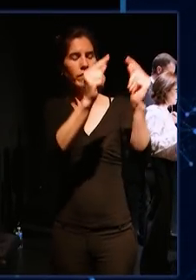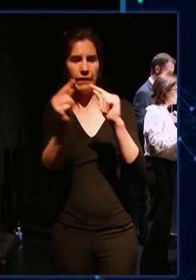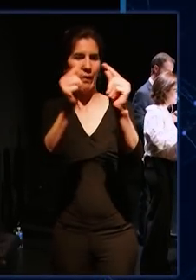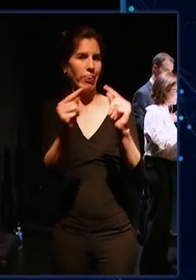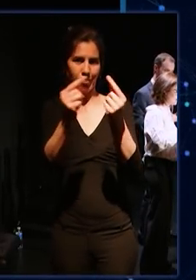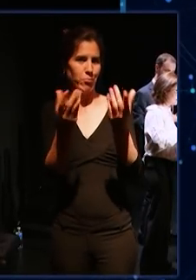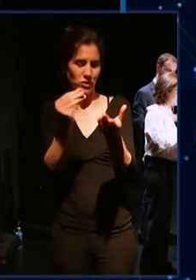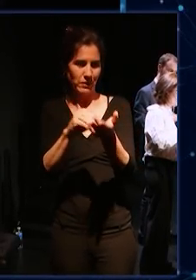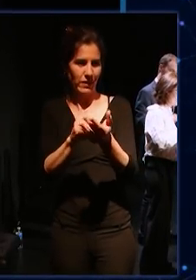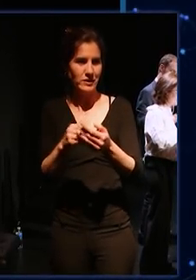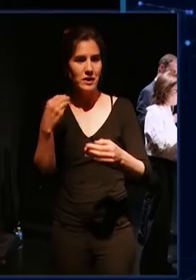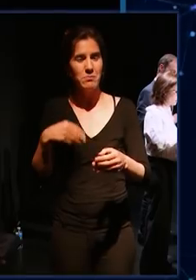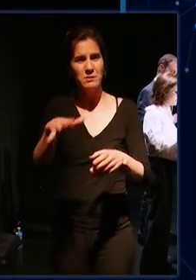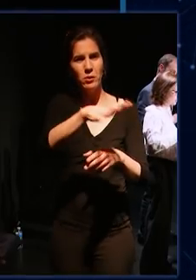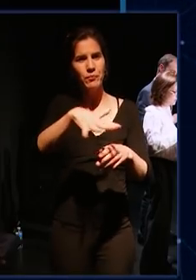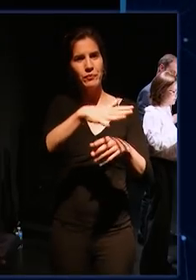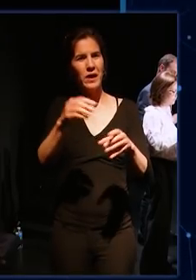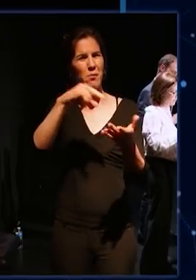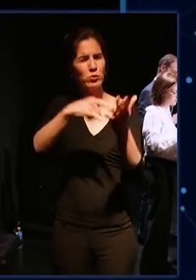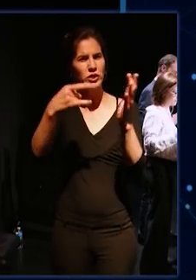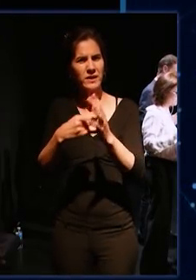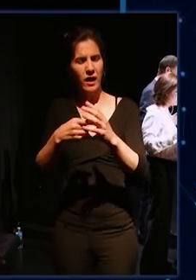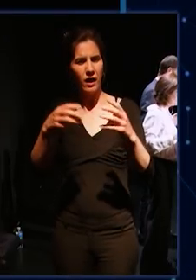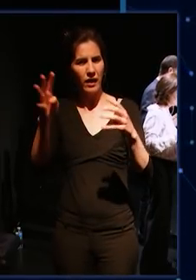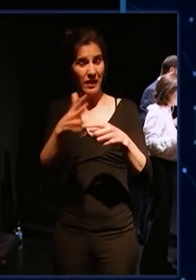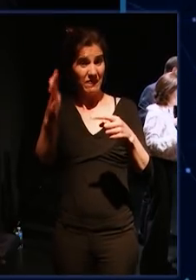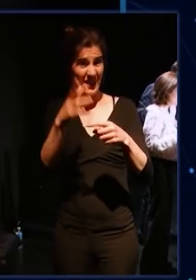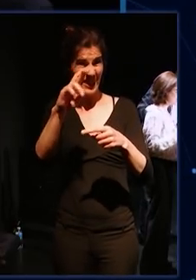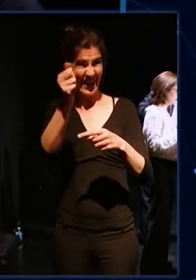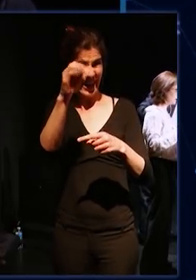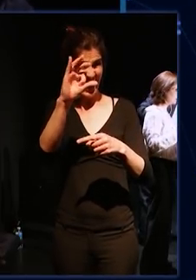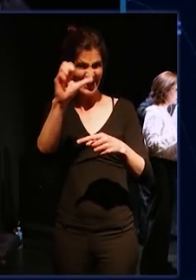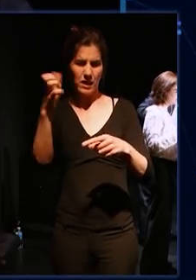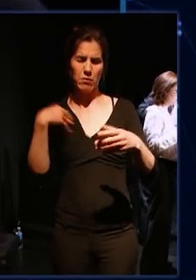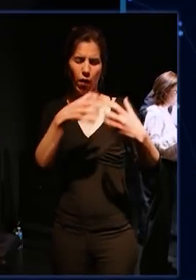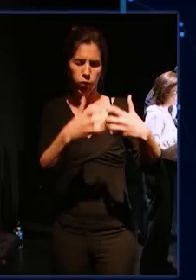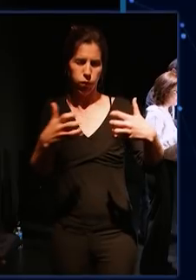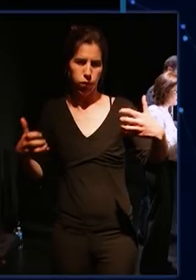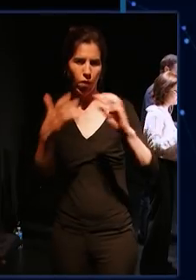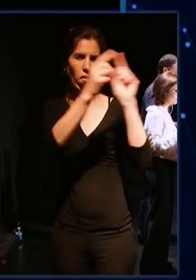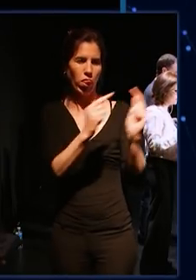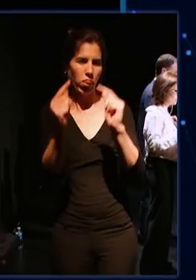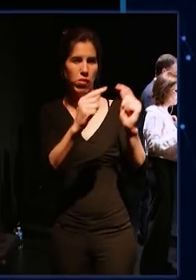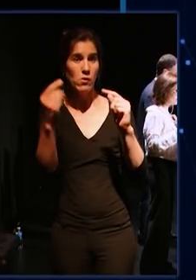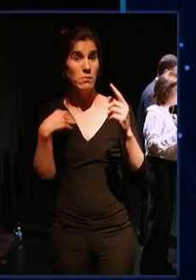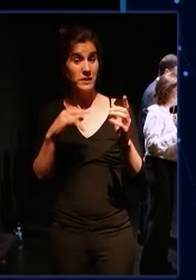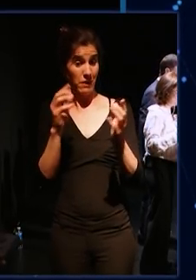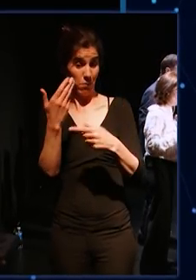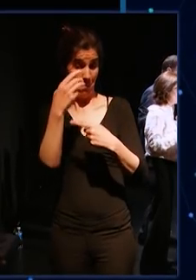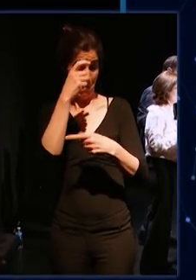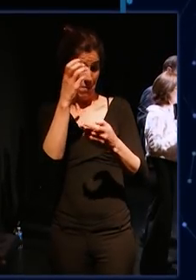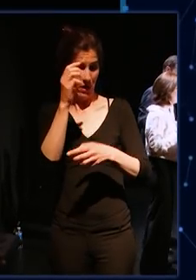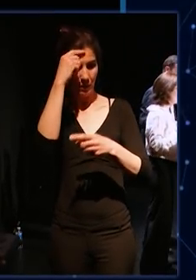projecte de la Tèxtil Racer ha omplert hores i hores de debat als plens municipals, un projecte que des dels partits de govern es va batejar com la